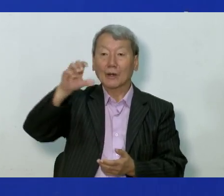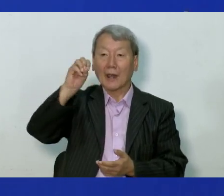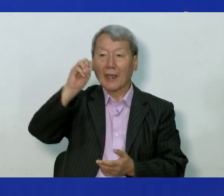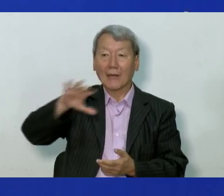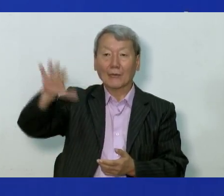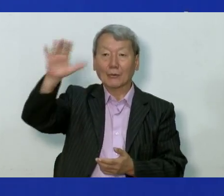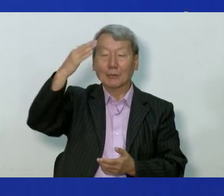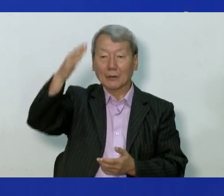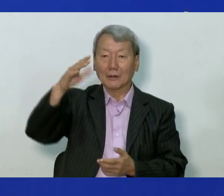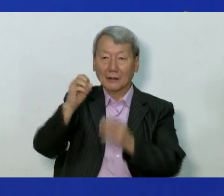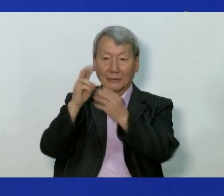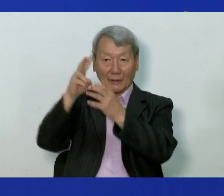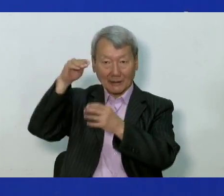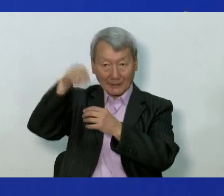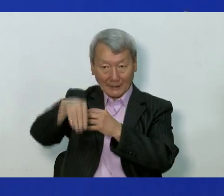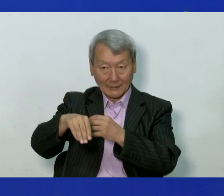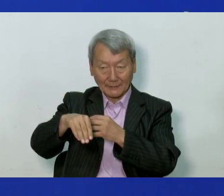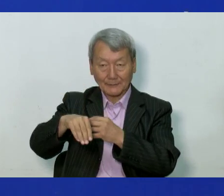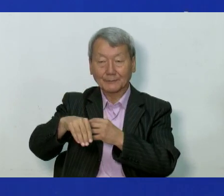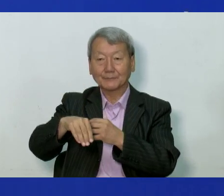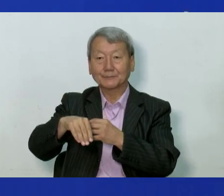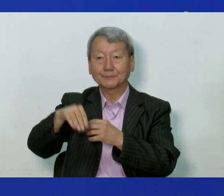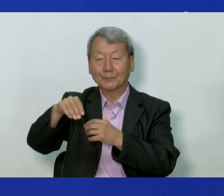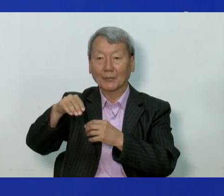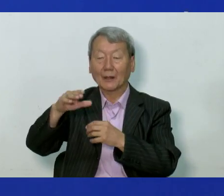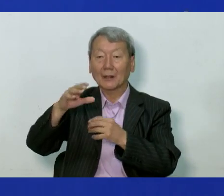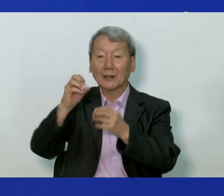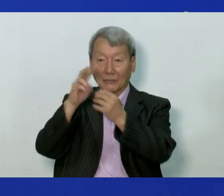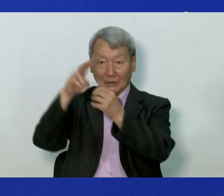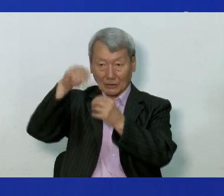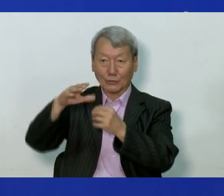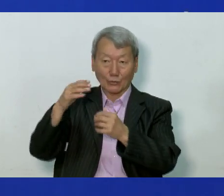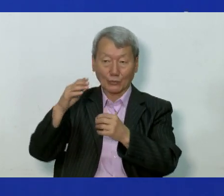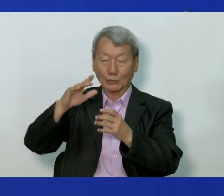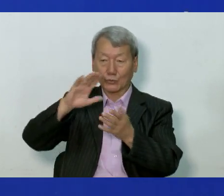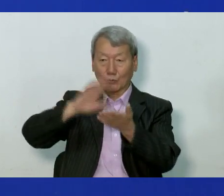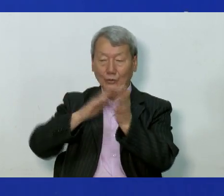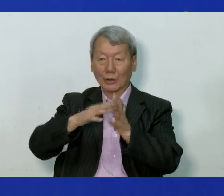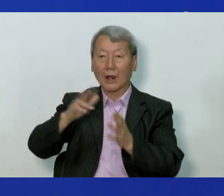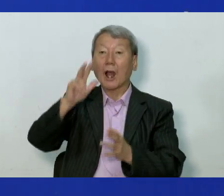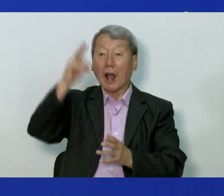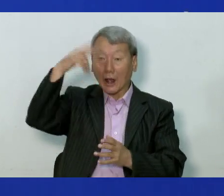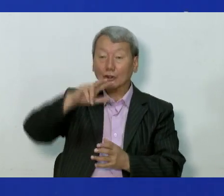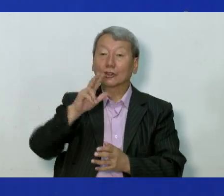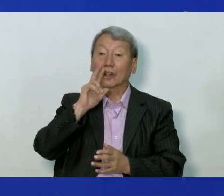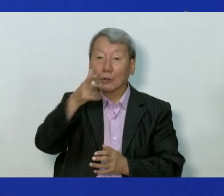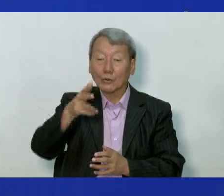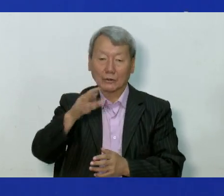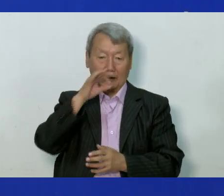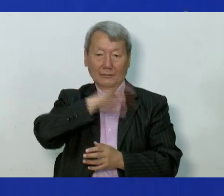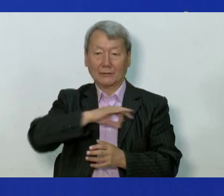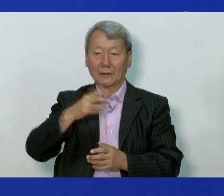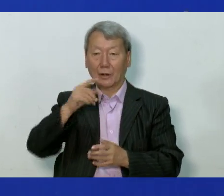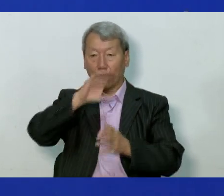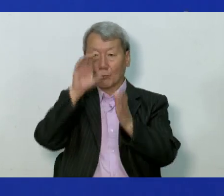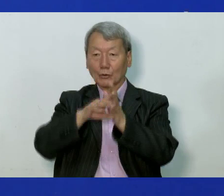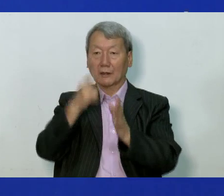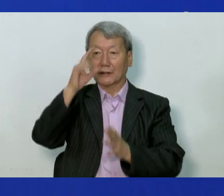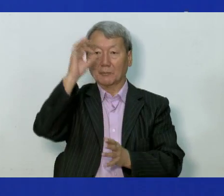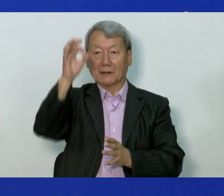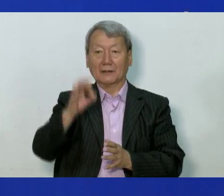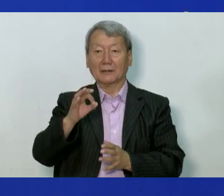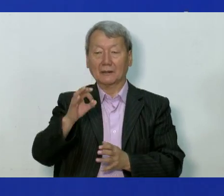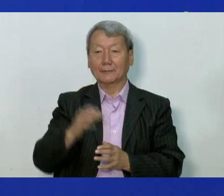этого кредита 12 лет. Срок кредита 12 лет, 3 года льготный период до 1%